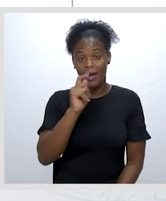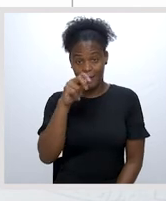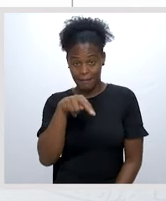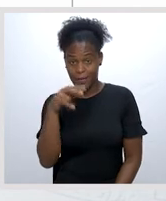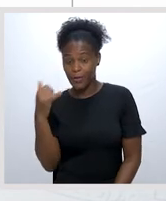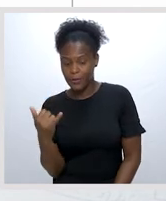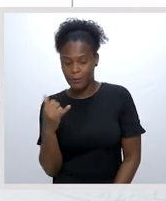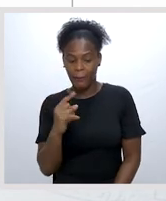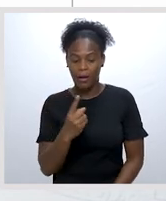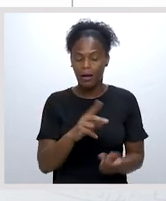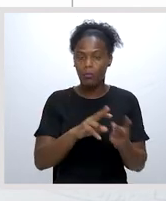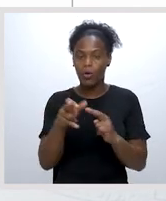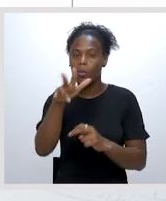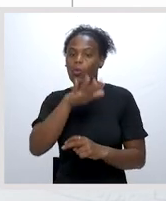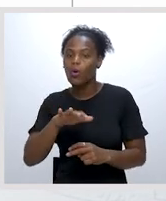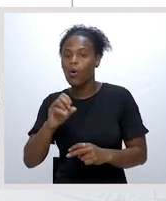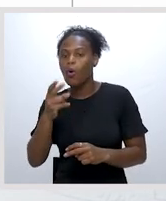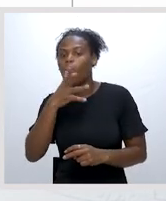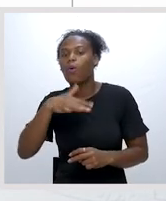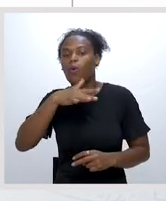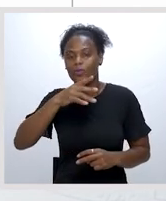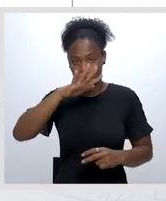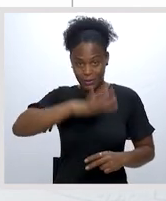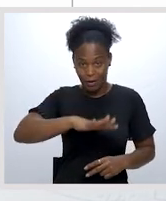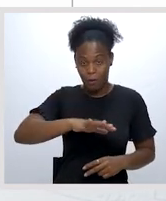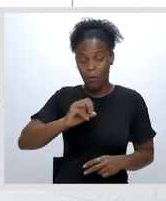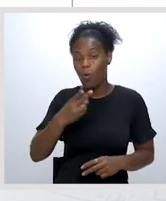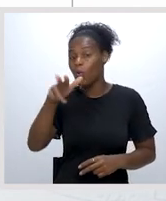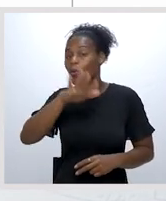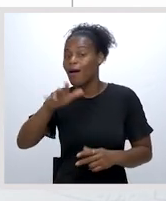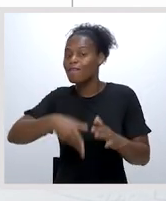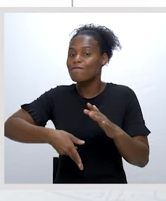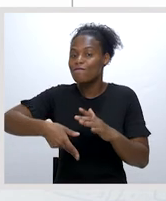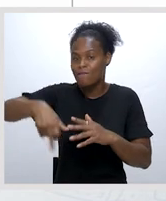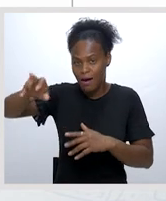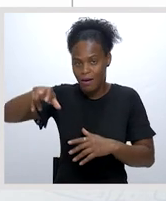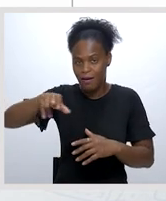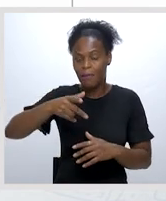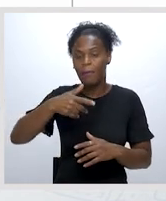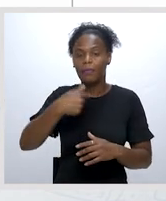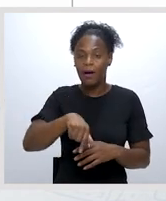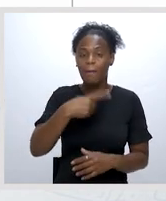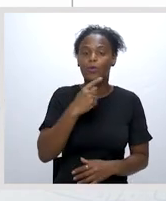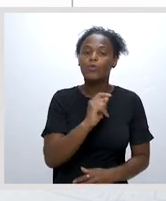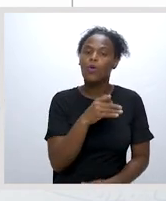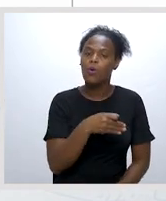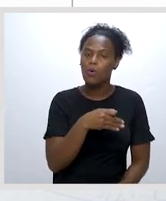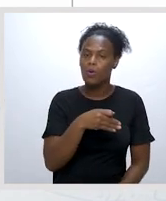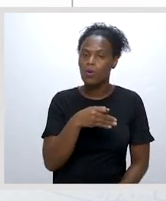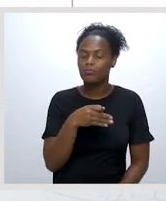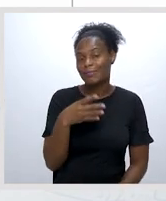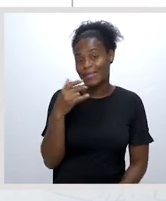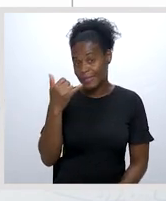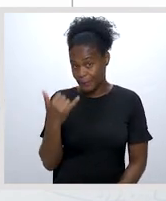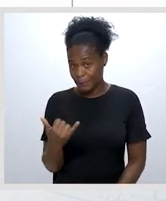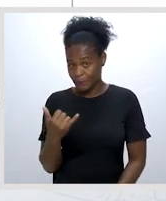lieu ». Pour remplacer le lieu où l'on est ou alors le lieu où l'on va, on va utiliser le pronom complément «